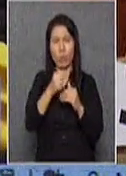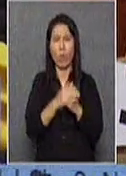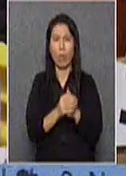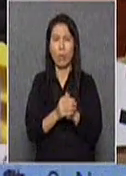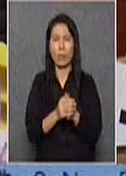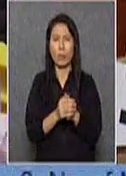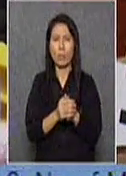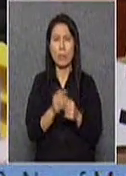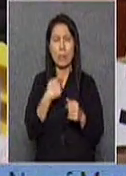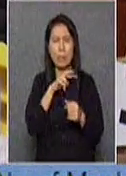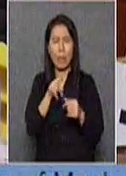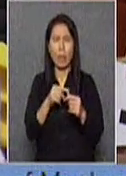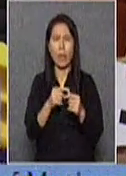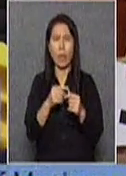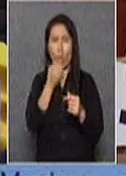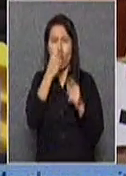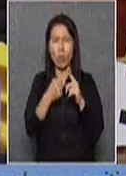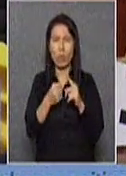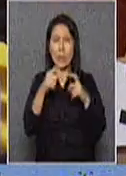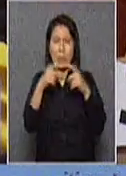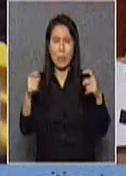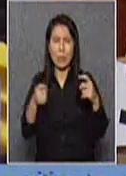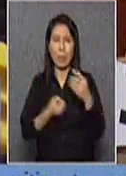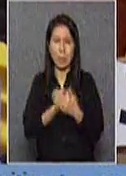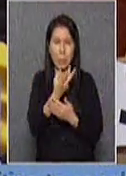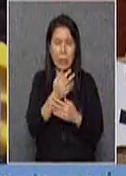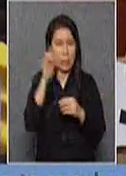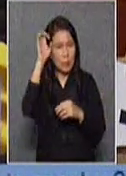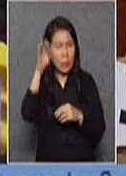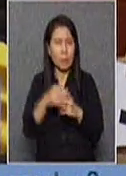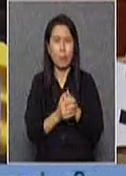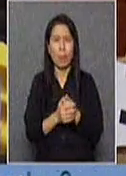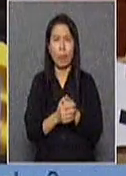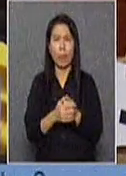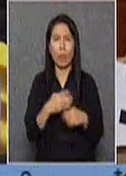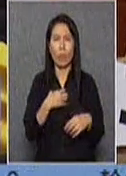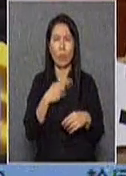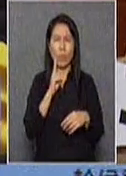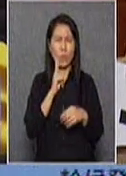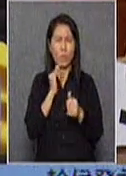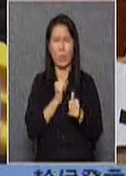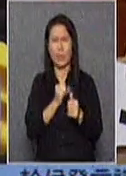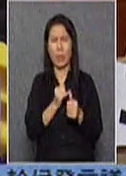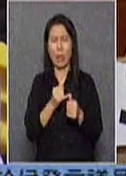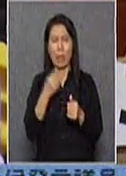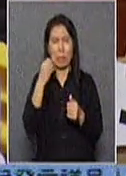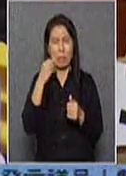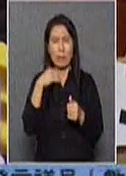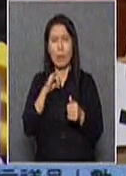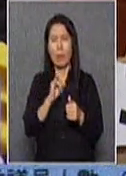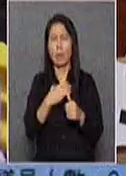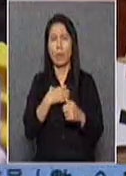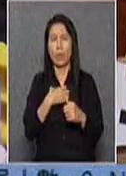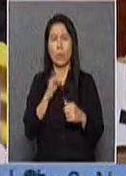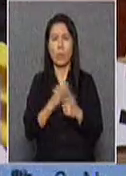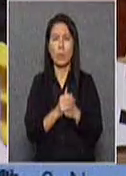民向城區會表達意見呢，他是有種冒犯性和侮辱性地表達意見的人、他